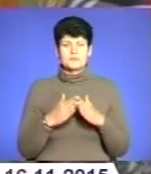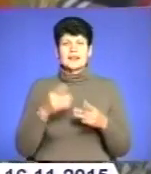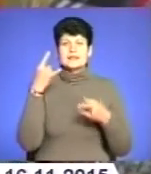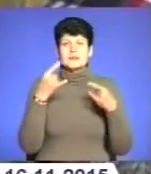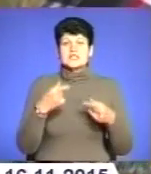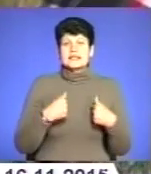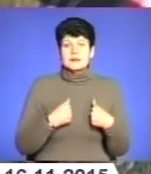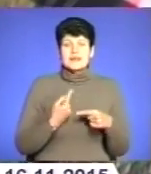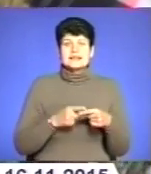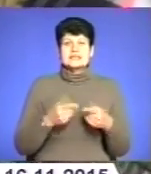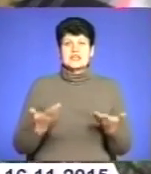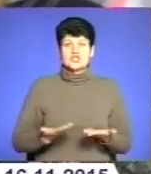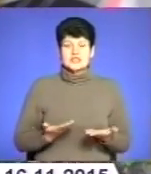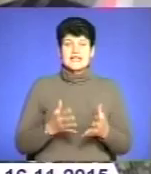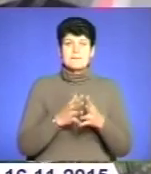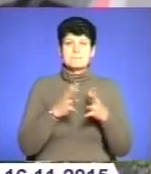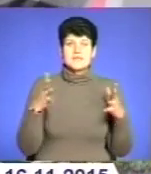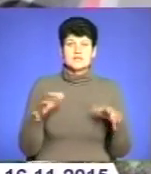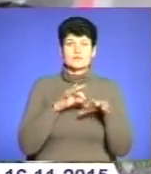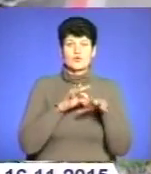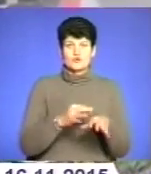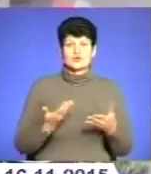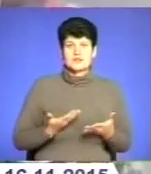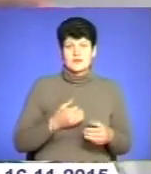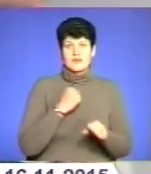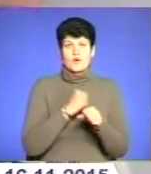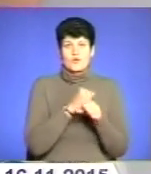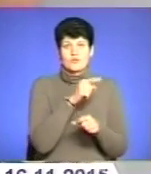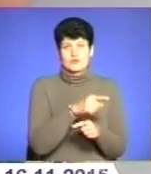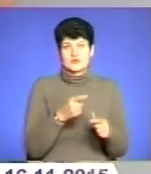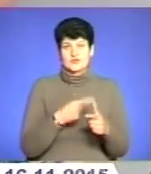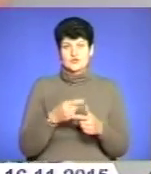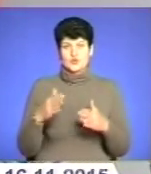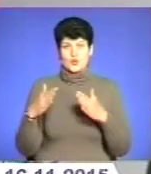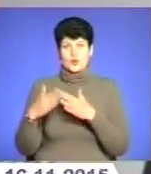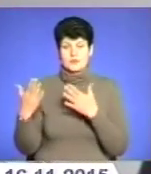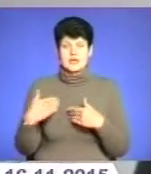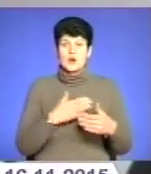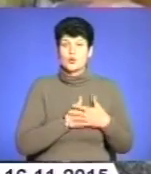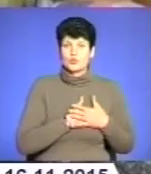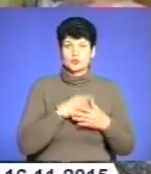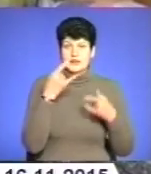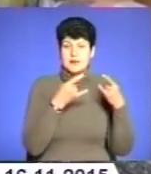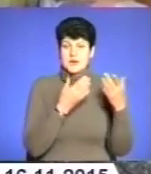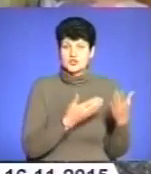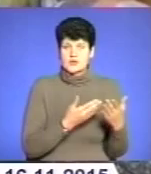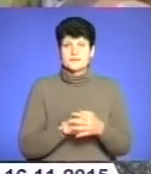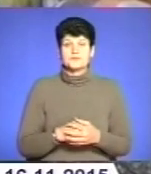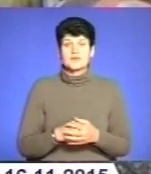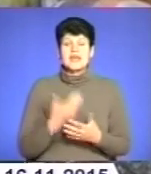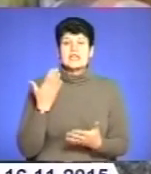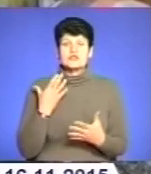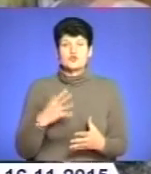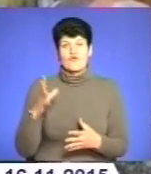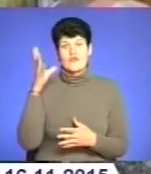для мене це життя, бо я більше проводжу свого життя на роботі, ніж вдома. Я люблю телебачення. Якщо врахувати,